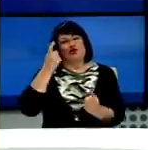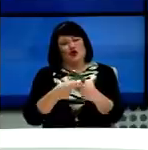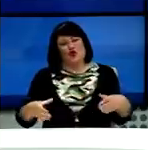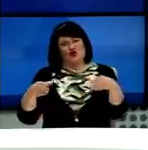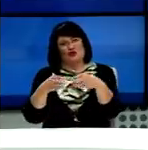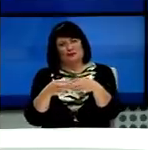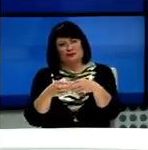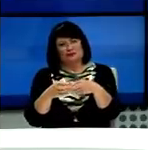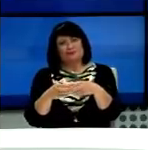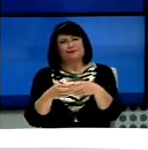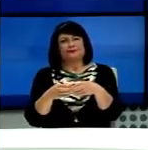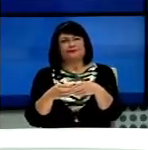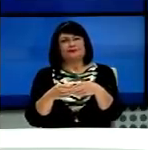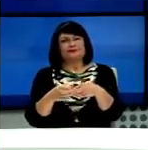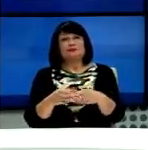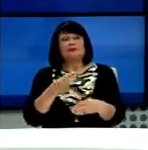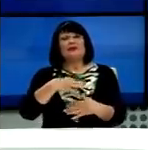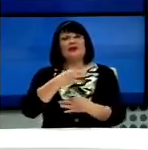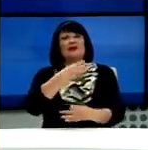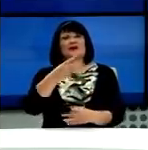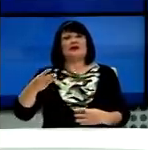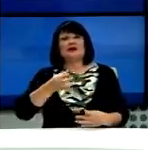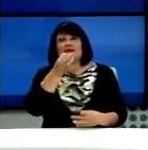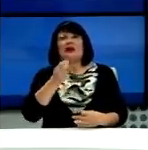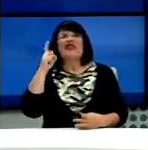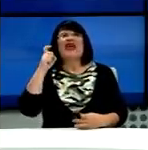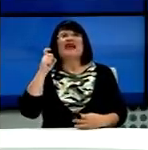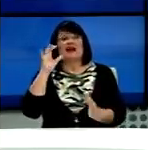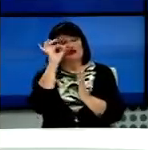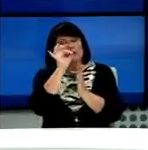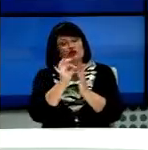του ΣΥΡΙΖΑ κατέθεσε 10 σημεία για το άνοιγμα των σχολείων.